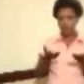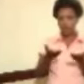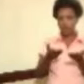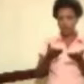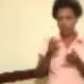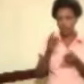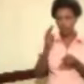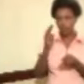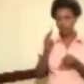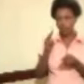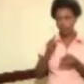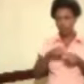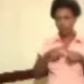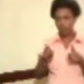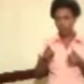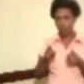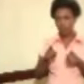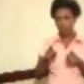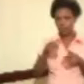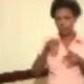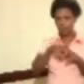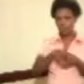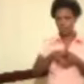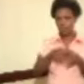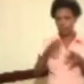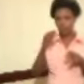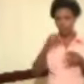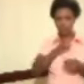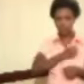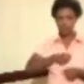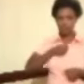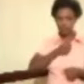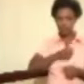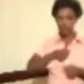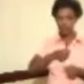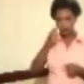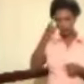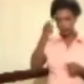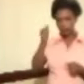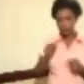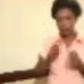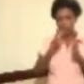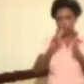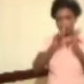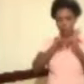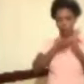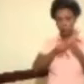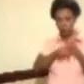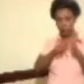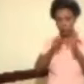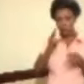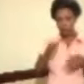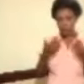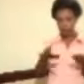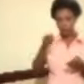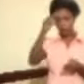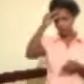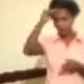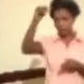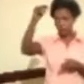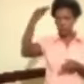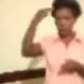n'a pas fini. Mais là, Kounian, désolé que nous obligions interrompre, mais nous pourrons accorder la parole à M. Martelly et nous